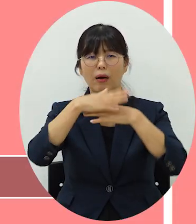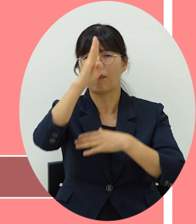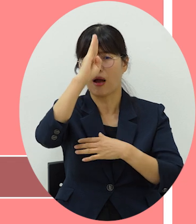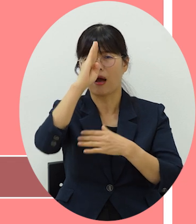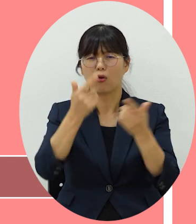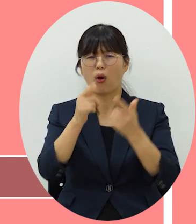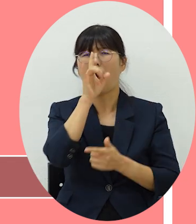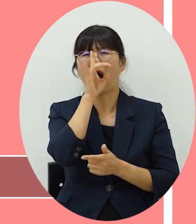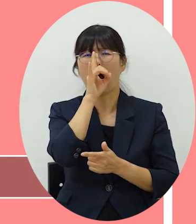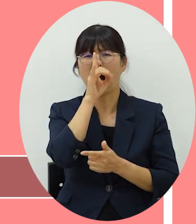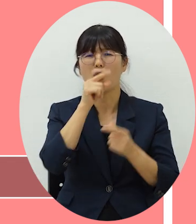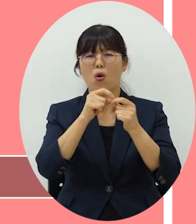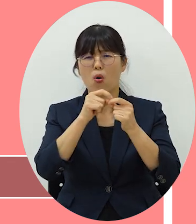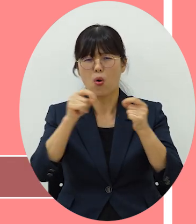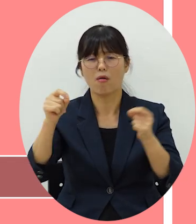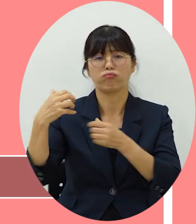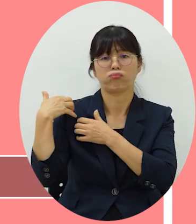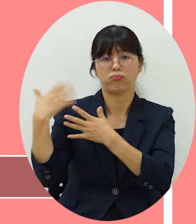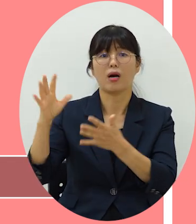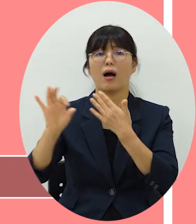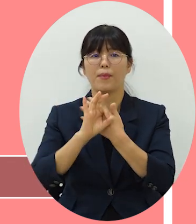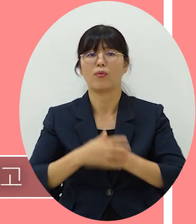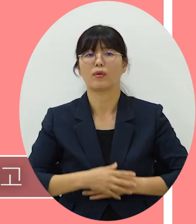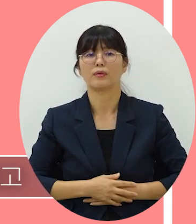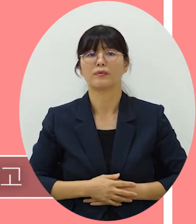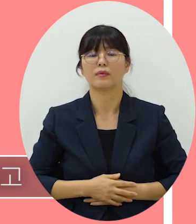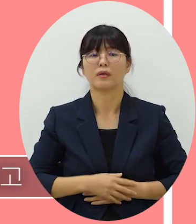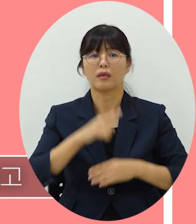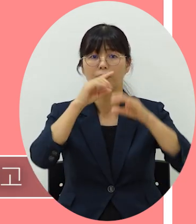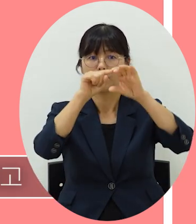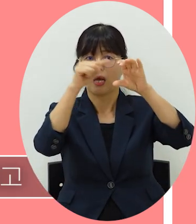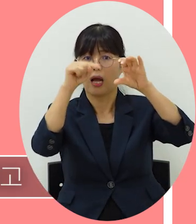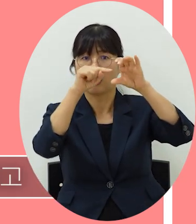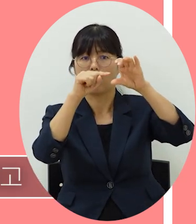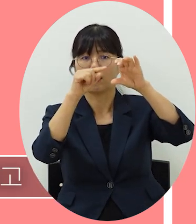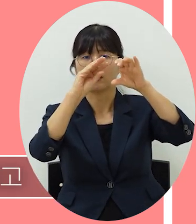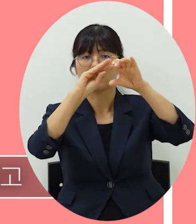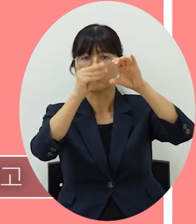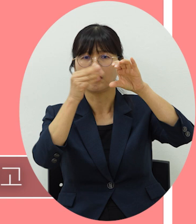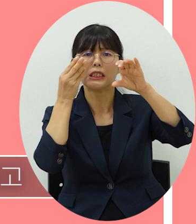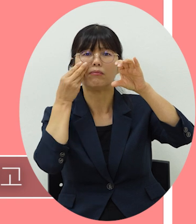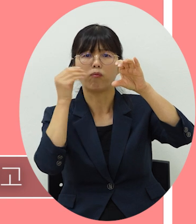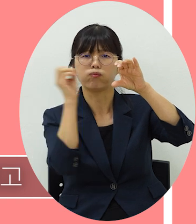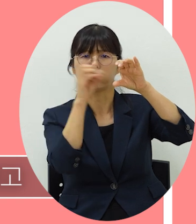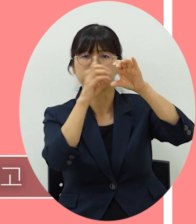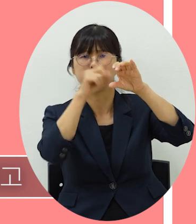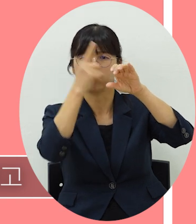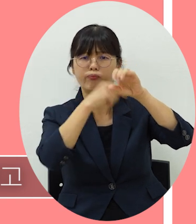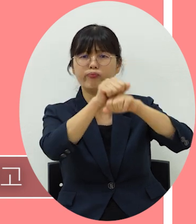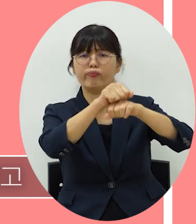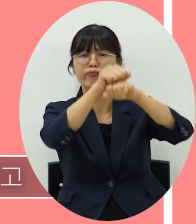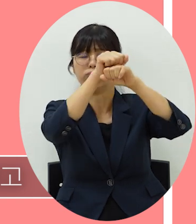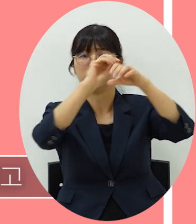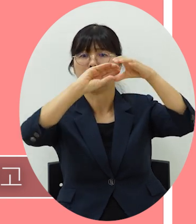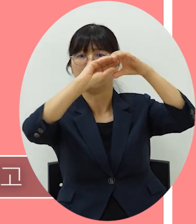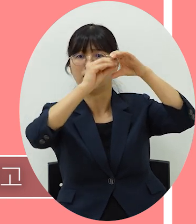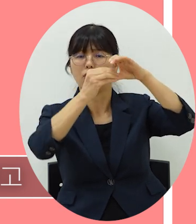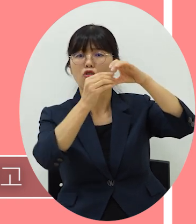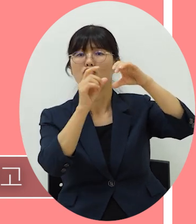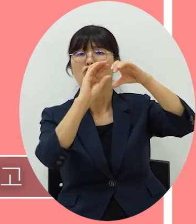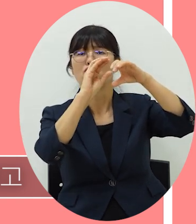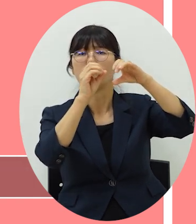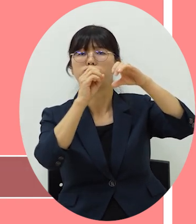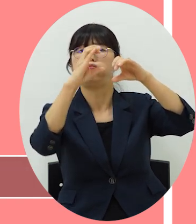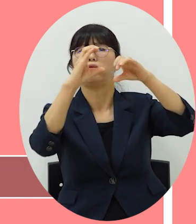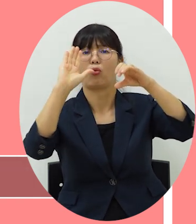지질혈증을 조절하지 않고 장기간 방치한다면 혈관 안쪽 벽에 산화된 콜레스테롤 등이 쌓여서 혈관벽이